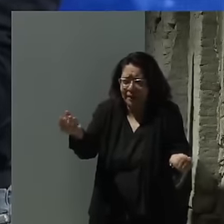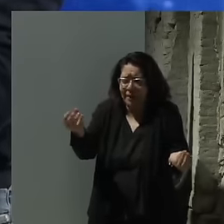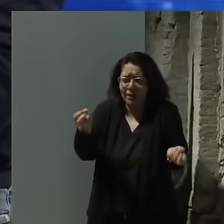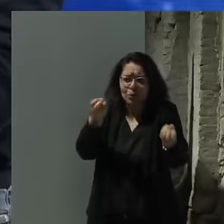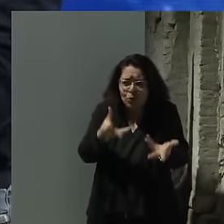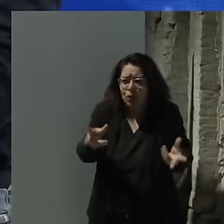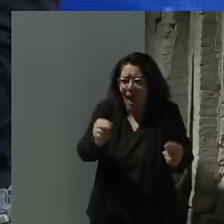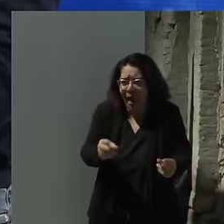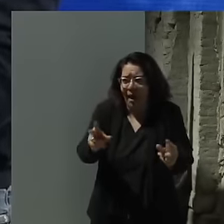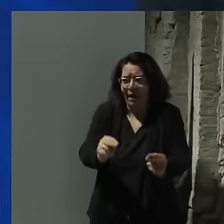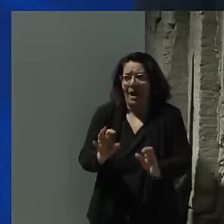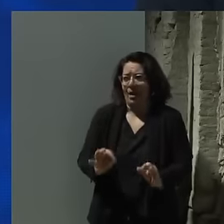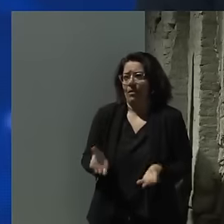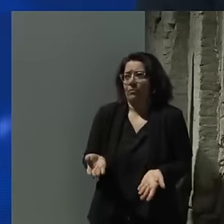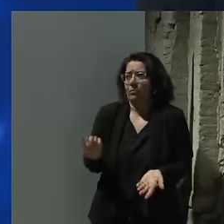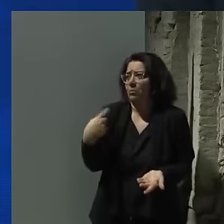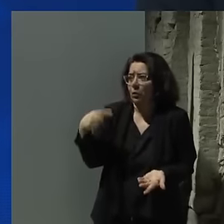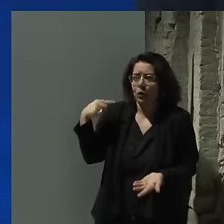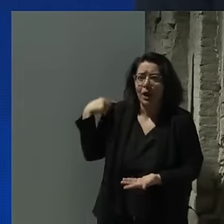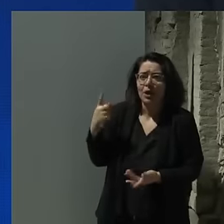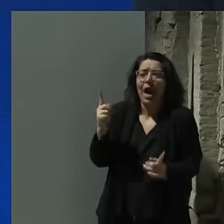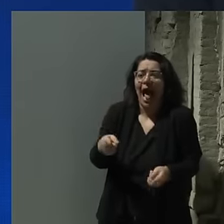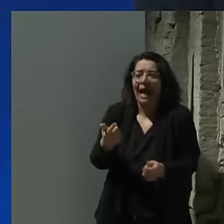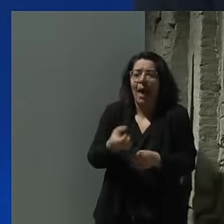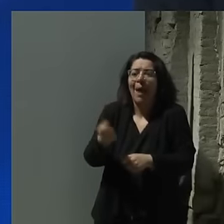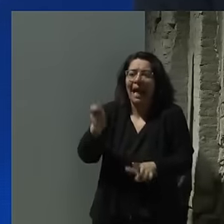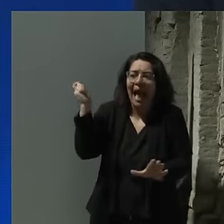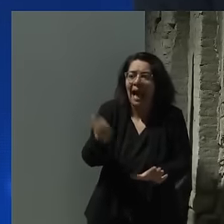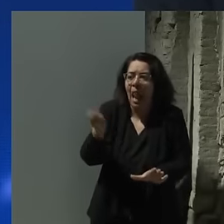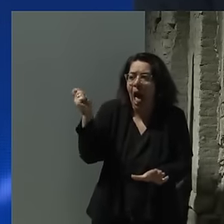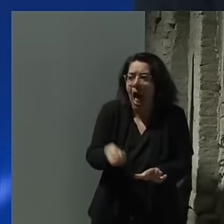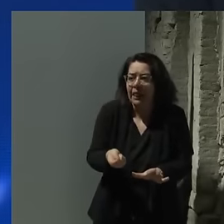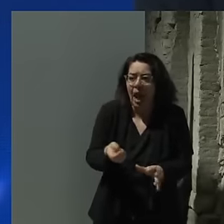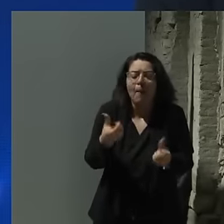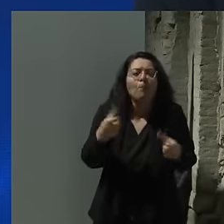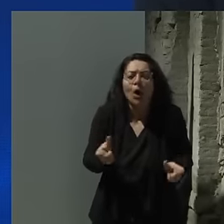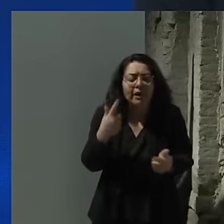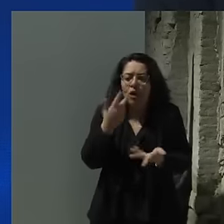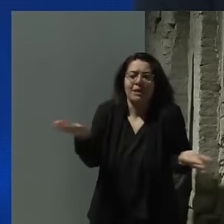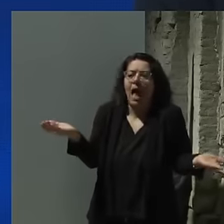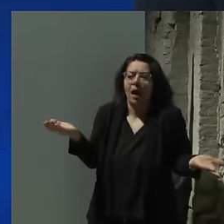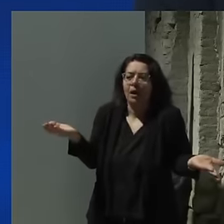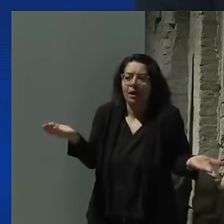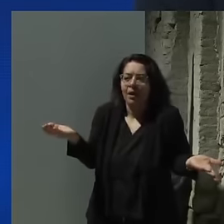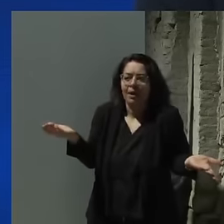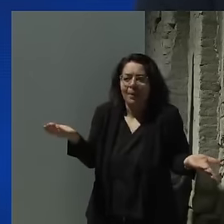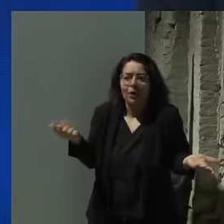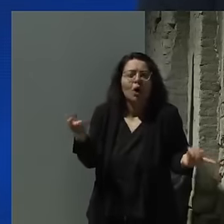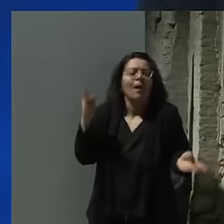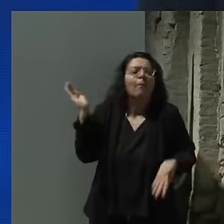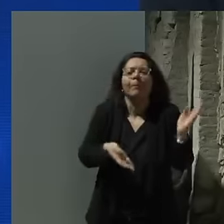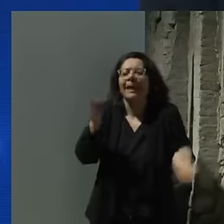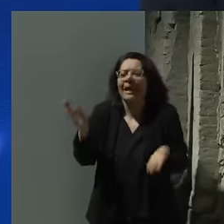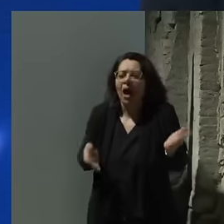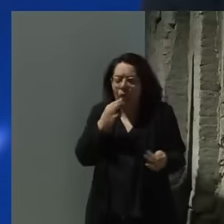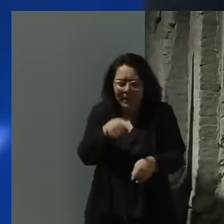nei giorni scorsi, manganellate che non si capisce perché, cioè noi picchiamo quello che dovrebbe essere il nostro